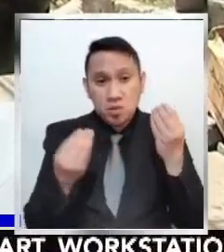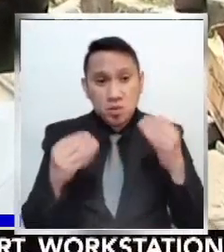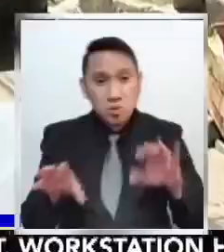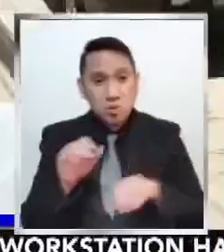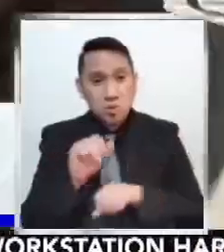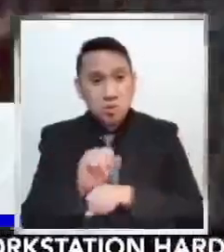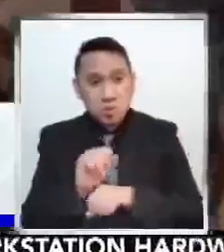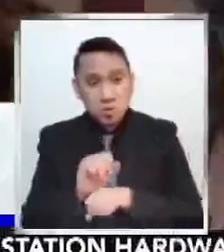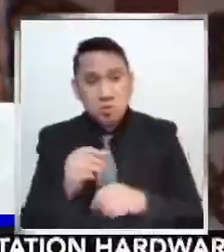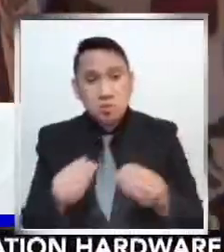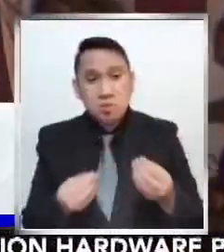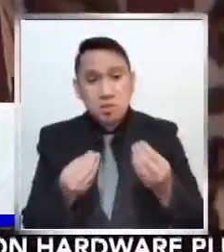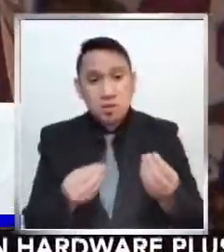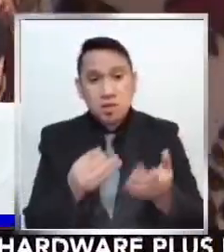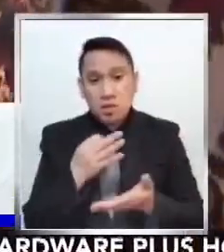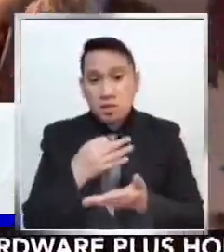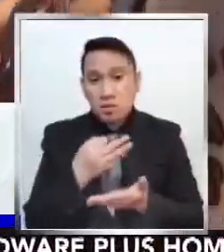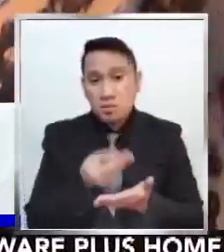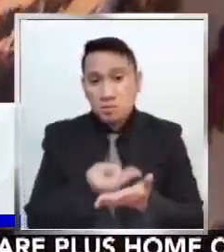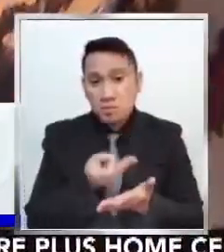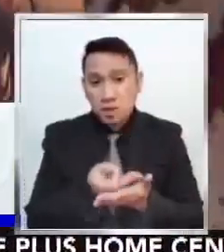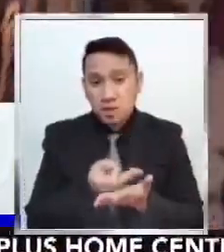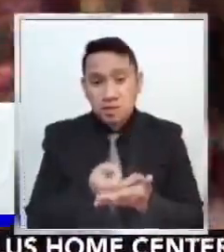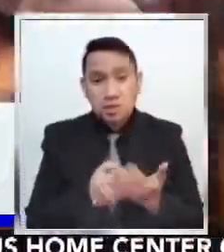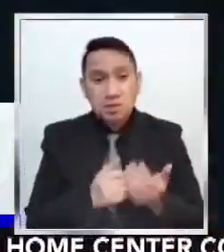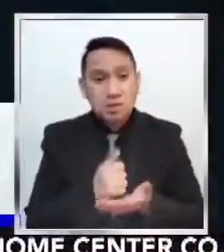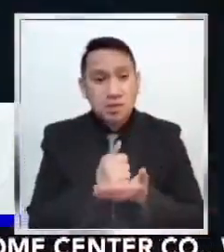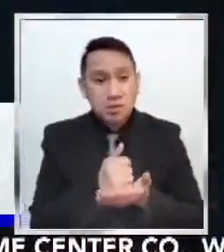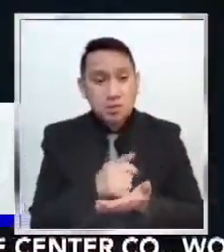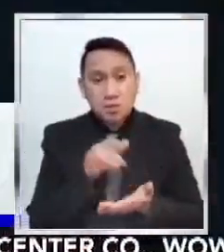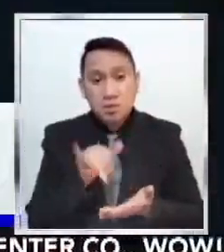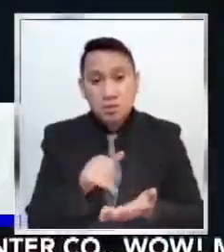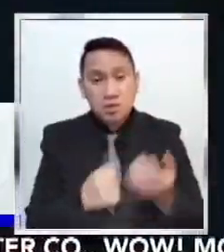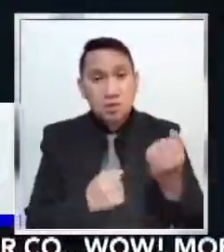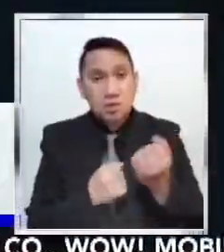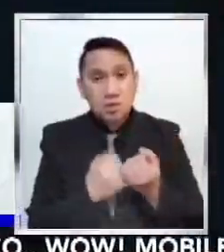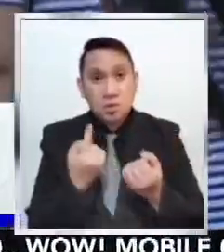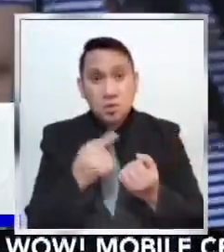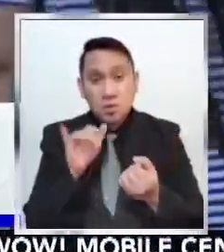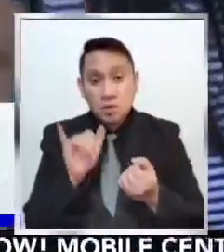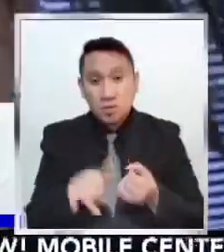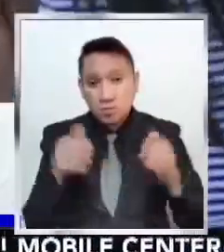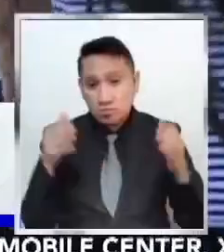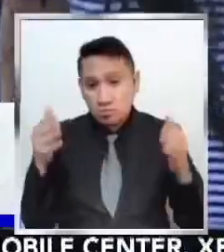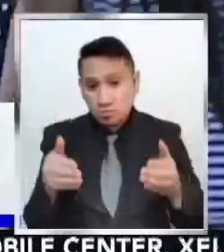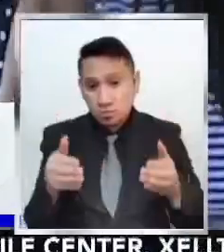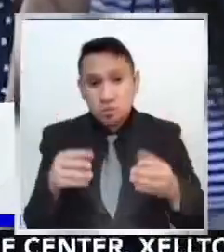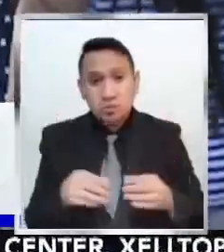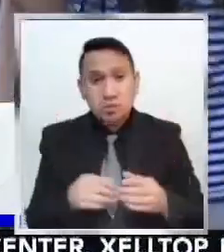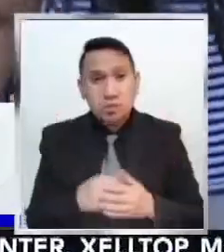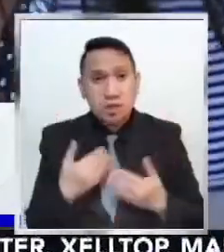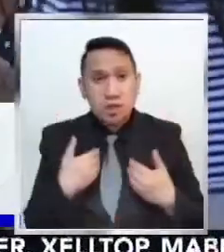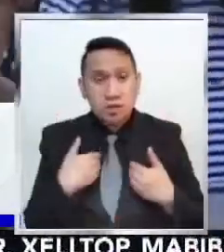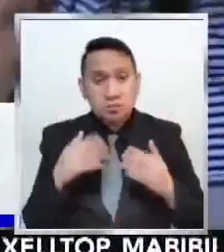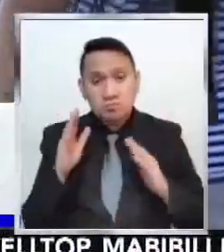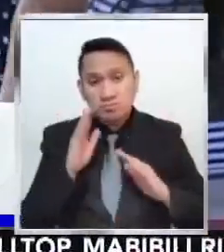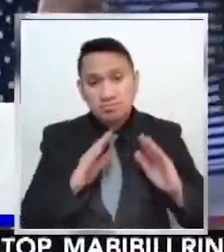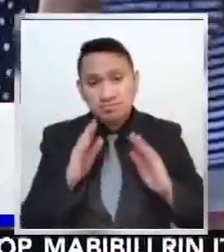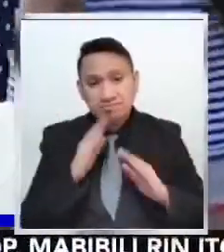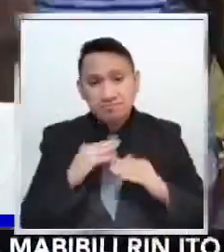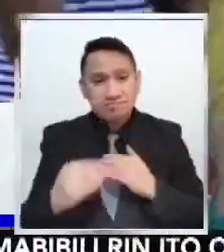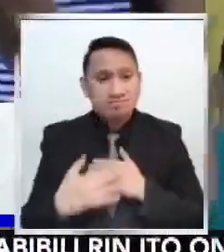pinansyal na tulong. Sa targeted ayuda, yun lang mga sektor na tukoy ng patuloy na iniinda ang epekto ng pandemic ang